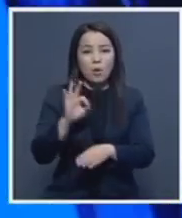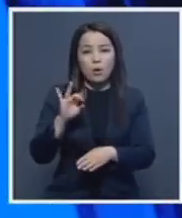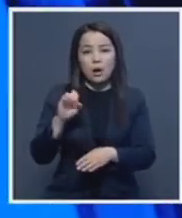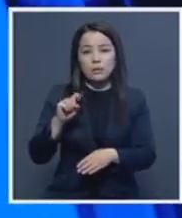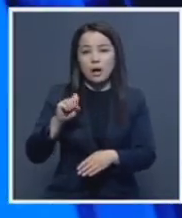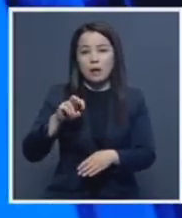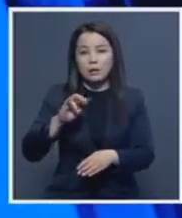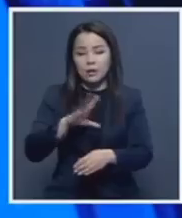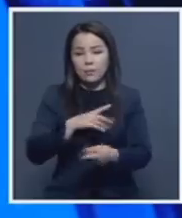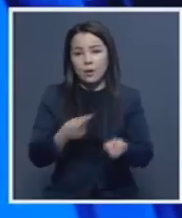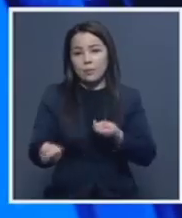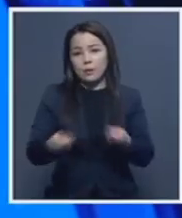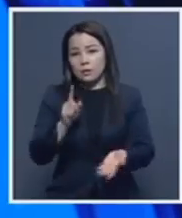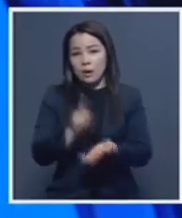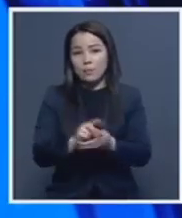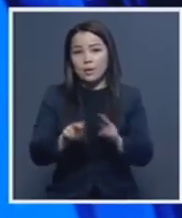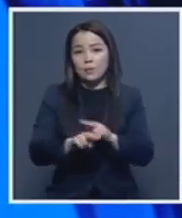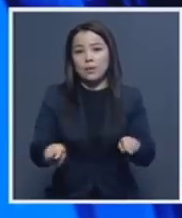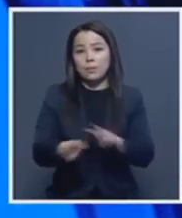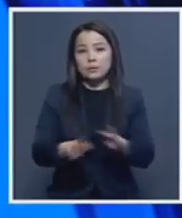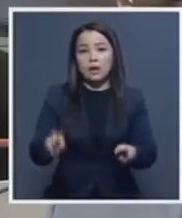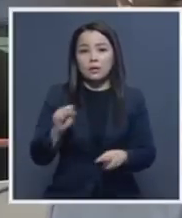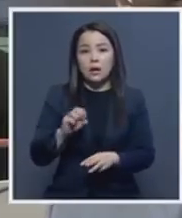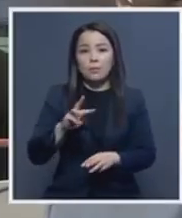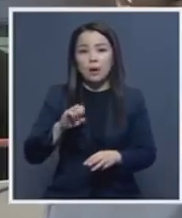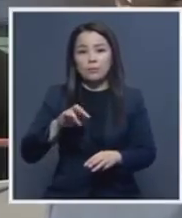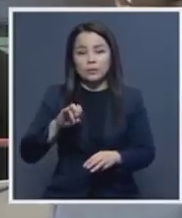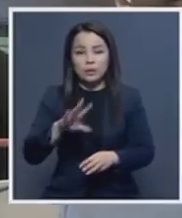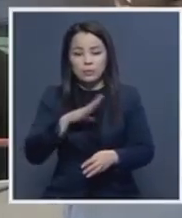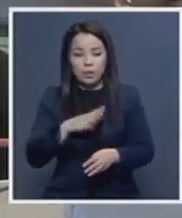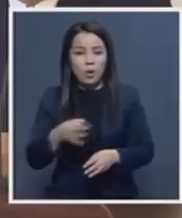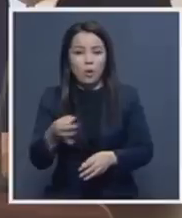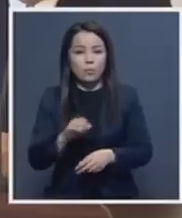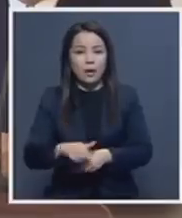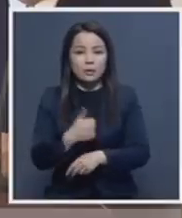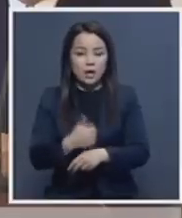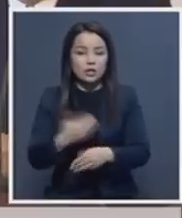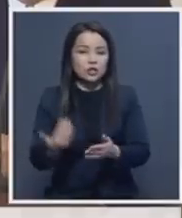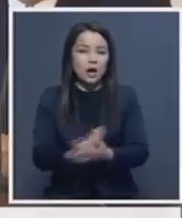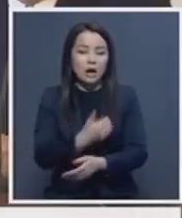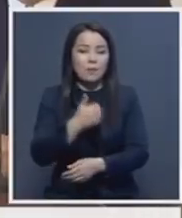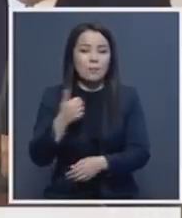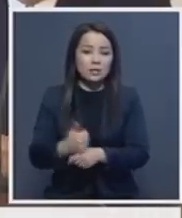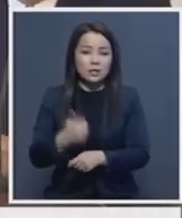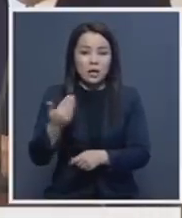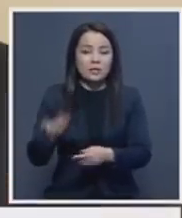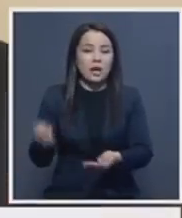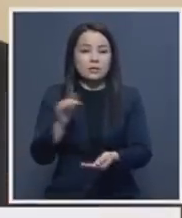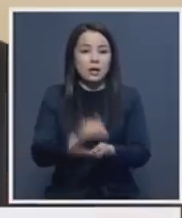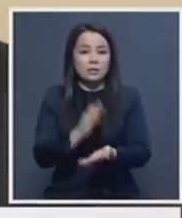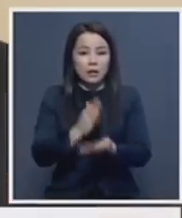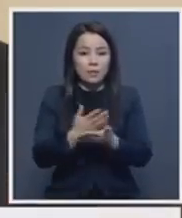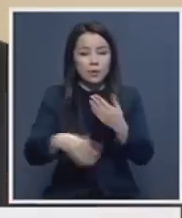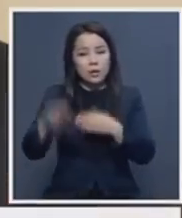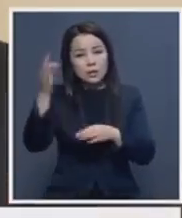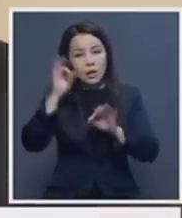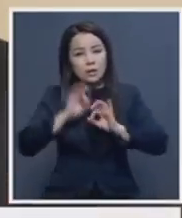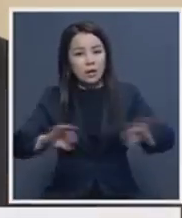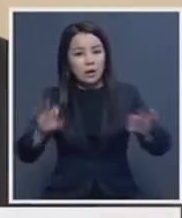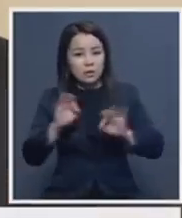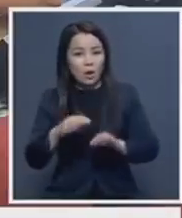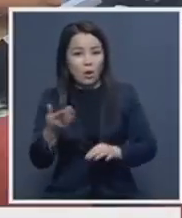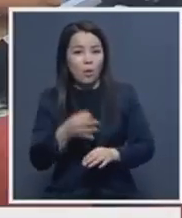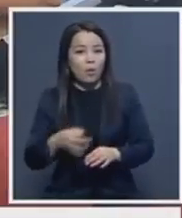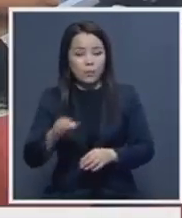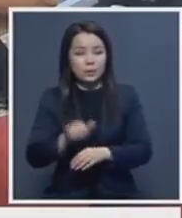басқарады. Премьер-министр Асқар Мамин облыс әкімдігінің активіне өңірдің жаңа басшысын таныстырды. Естеріңізге салайық, облыстың